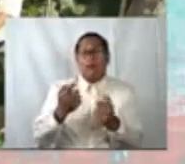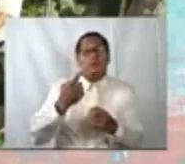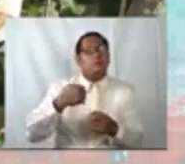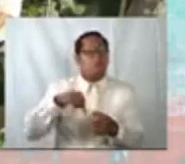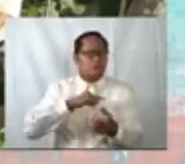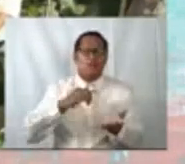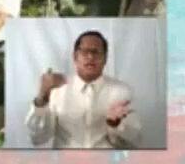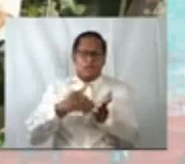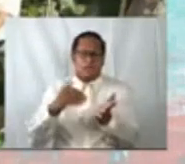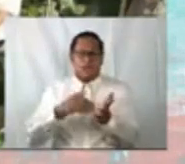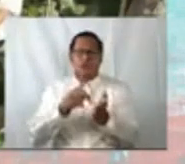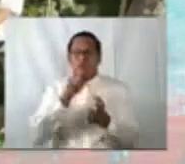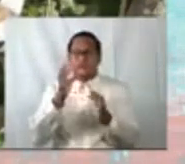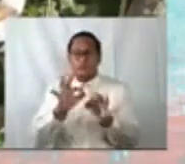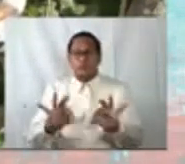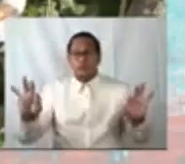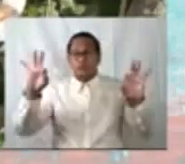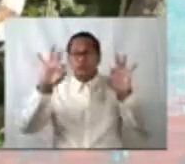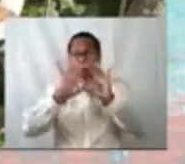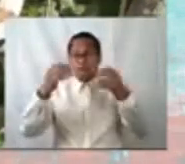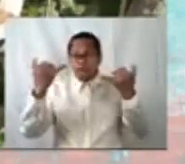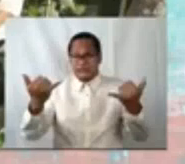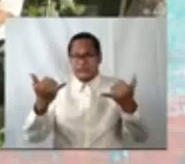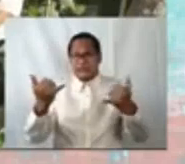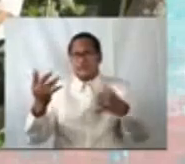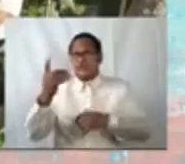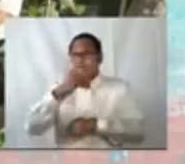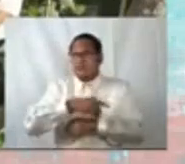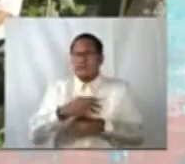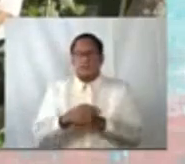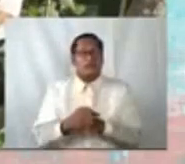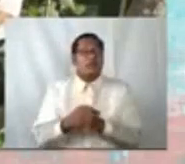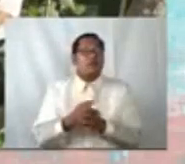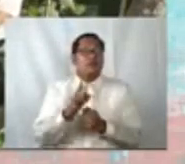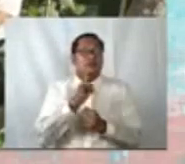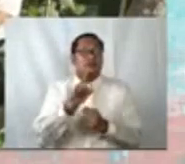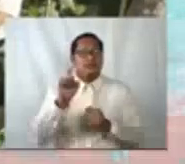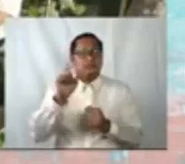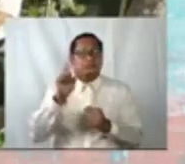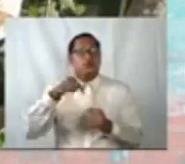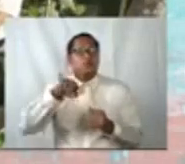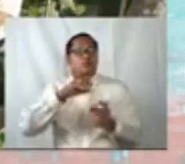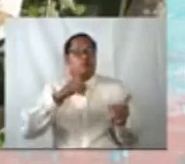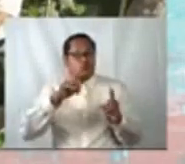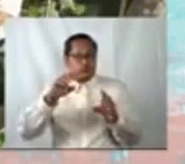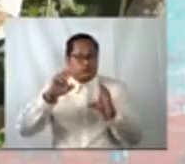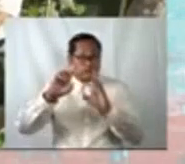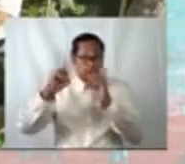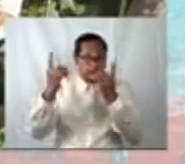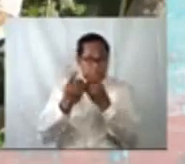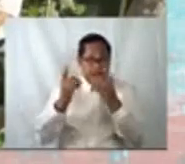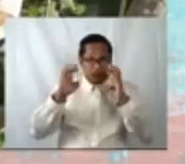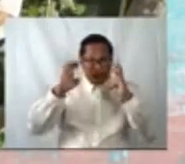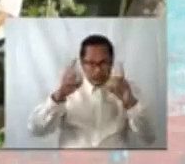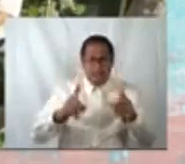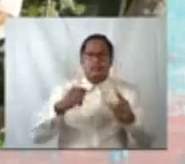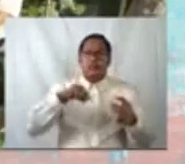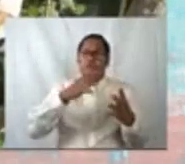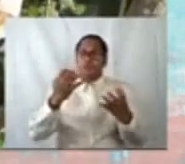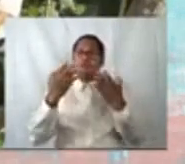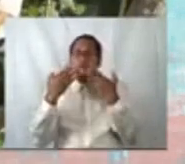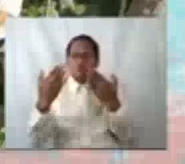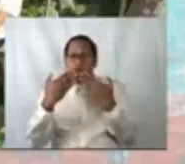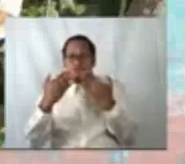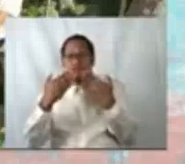yung kahalagahan ng araw na ito ay talagang dapat kinagawa natin sa DepEd. At tayo nagpapasalamat kay Ma'am